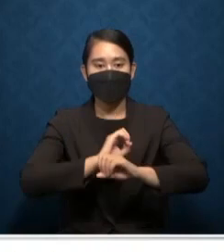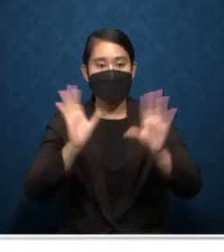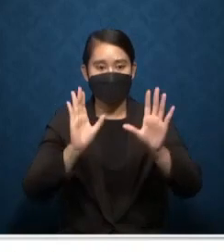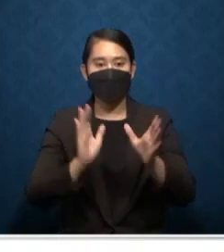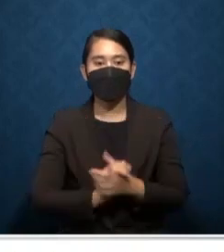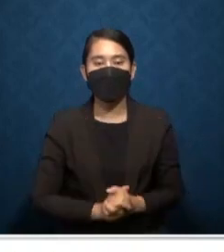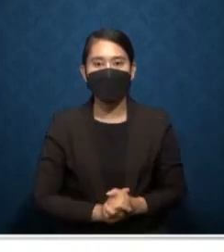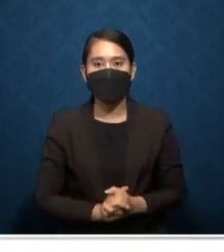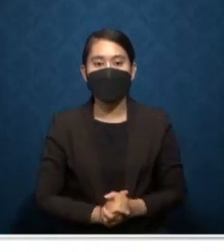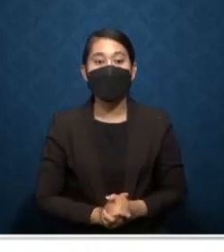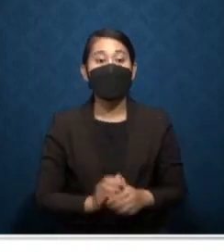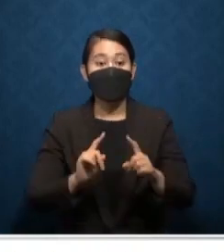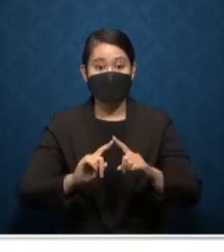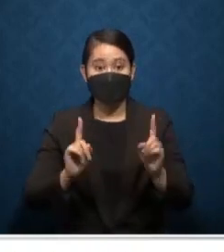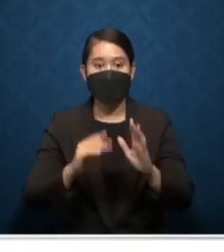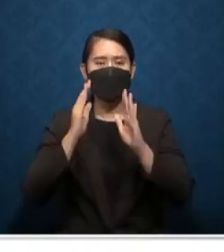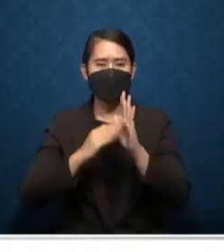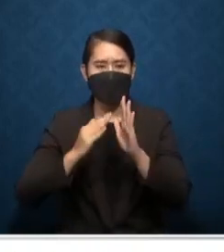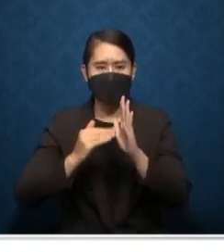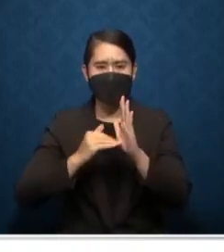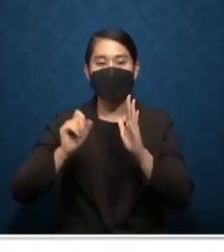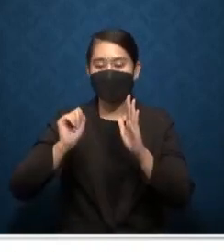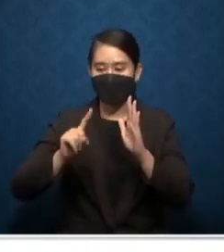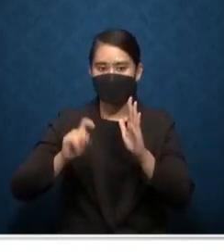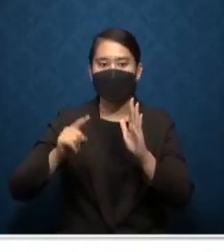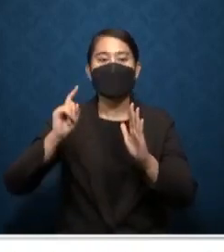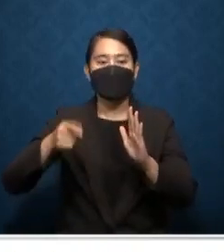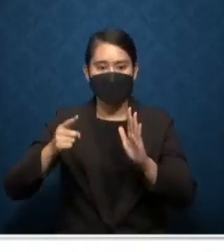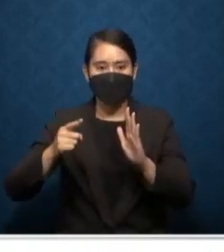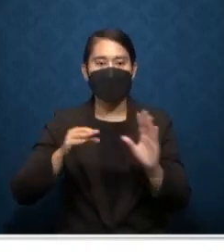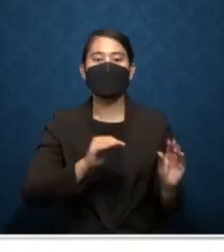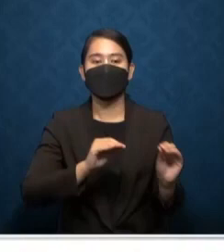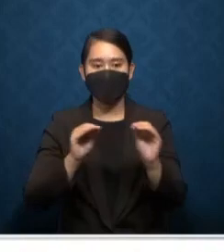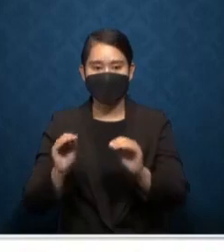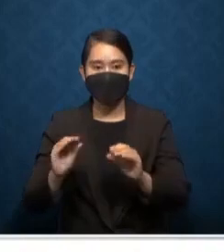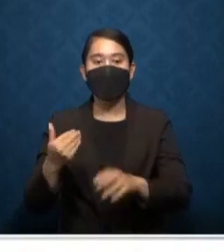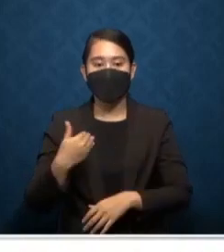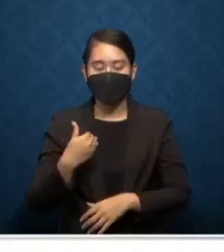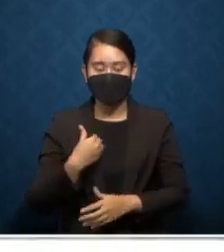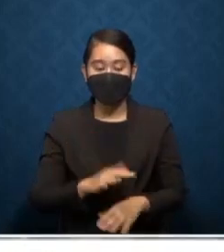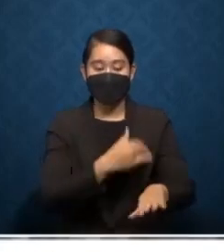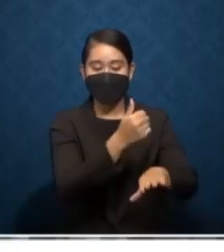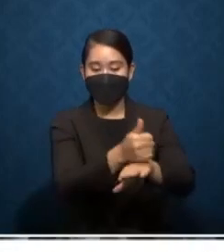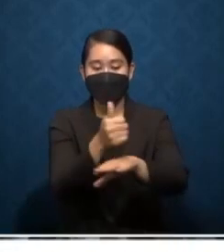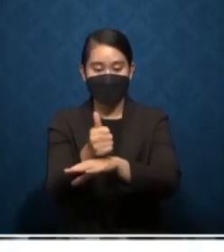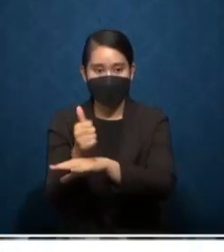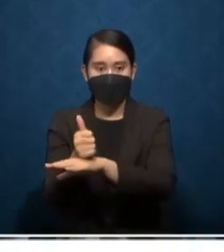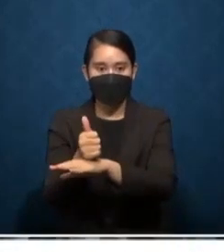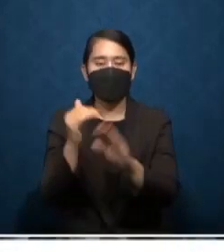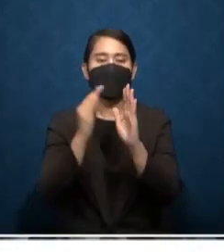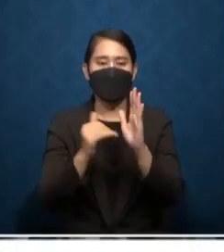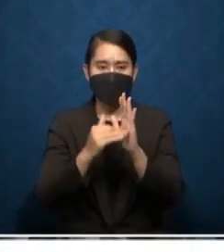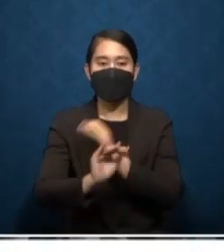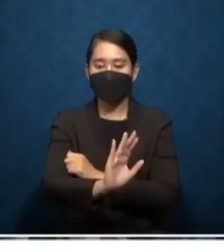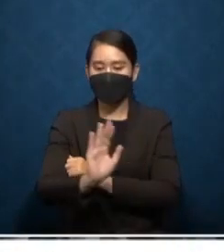ดเบ้นเจ้แต่มีพารักกิดจำเปนจิๆท่านัมตทั้งหายก็อาจจะมีความจำเป็นในใป Lindsay